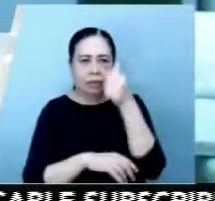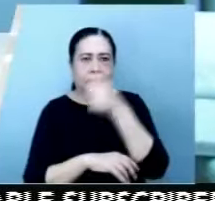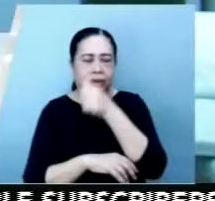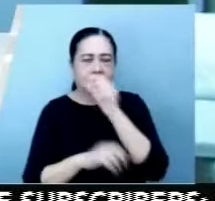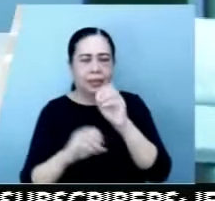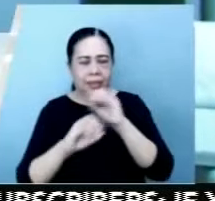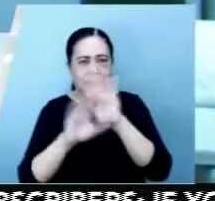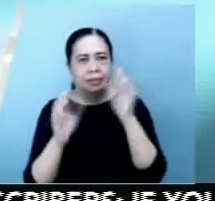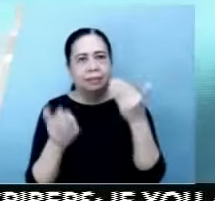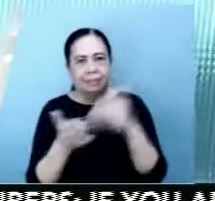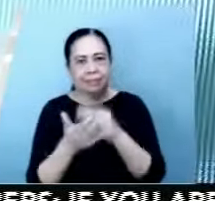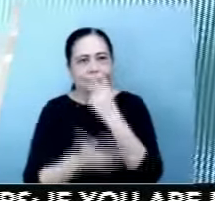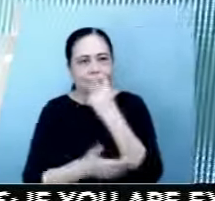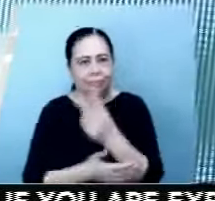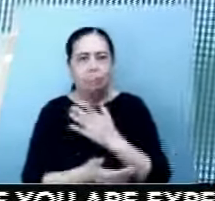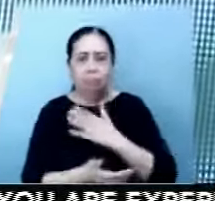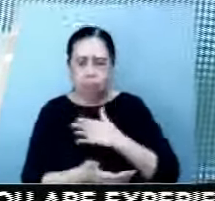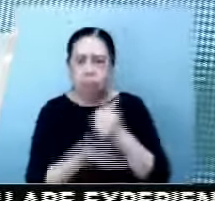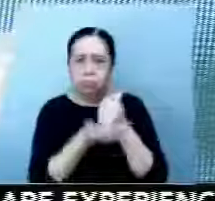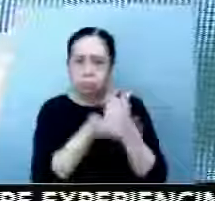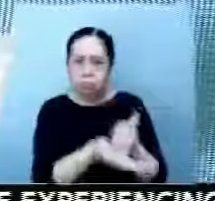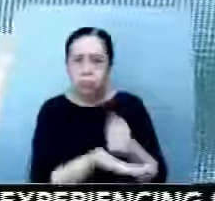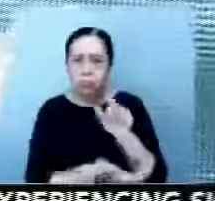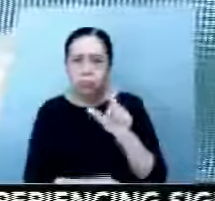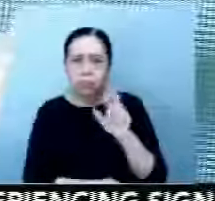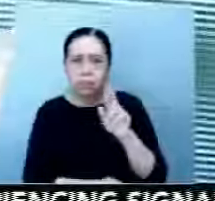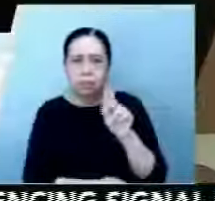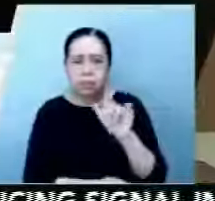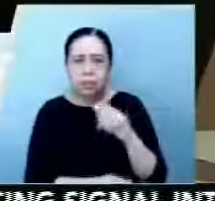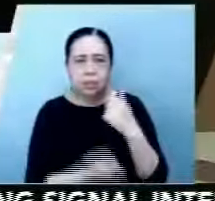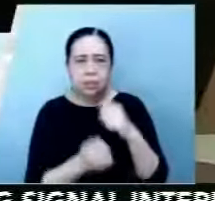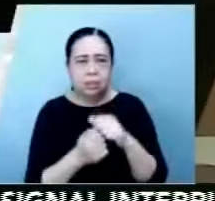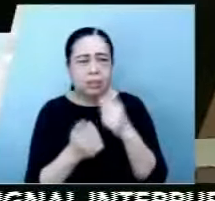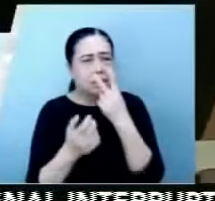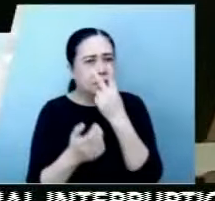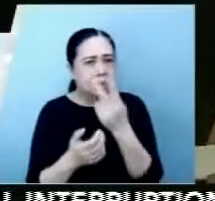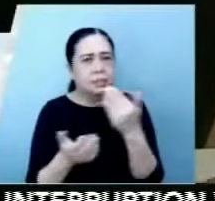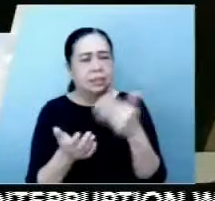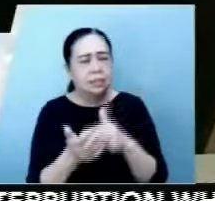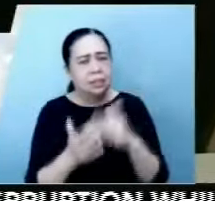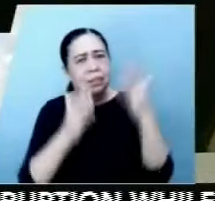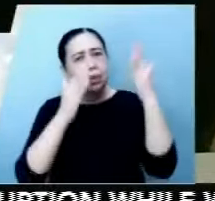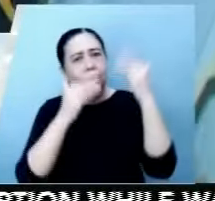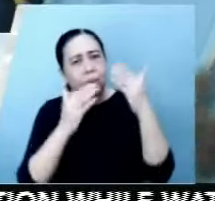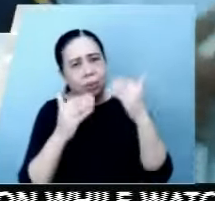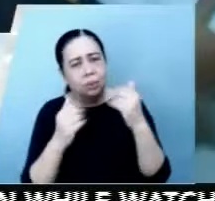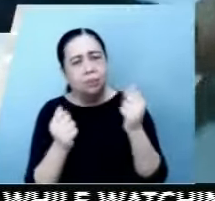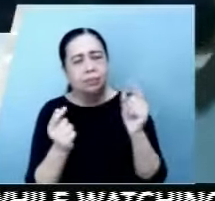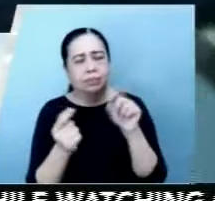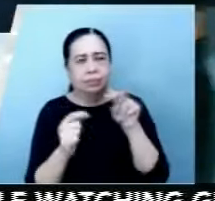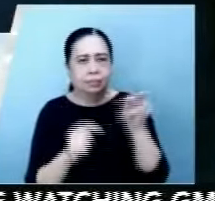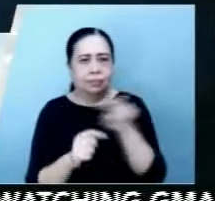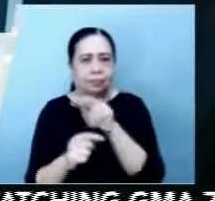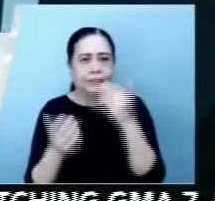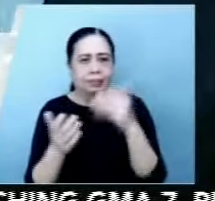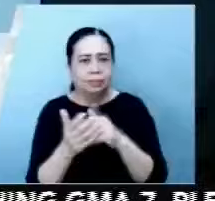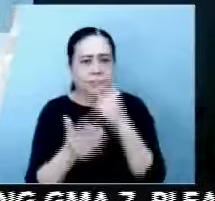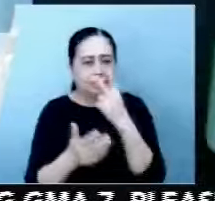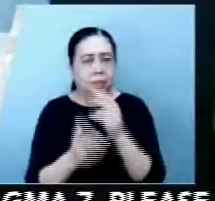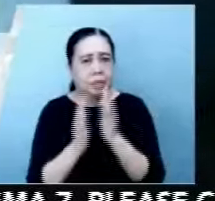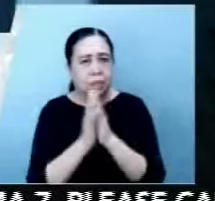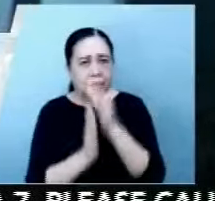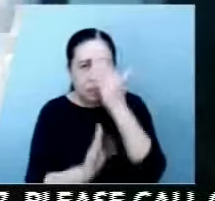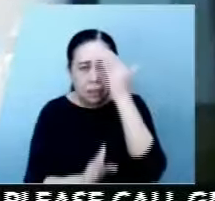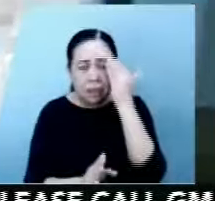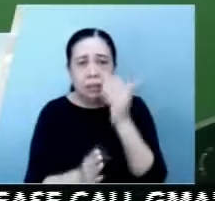kapuso, tulungan po natin si Liberty na maaninag ang pag-asang makakita muli. Umihingi po ako sa inyo ng